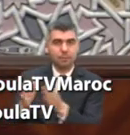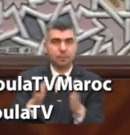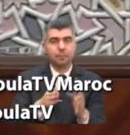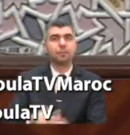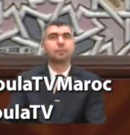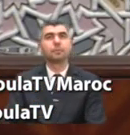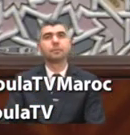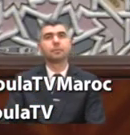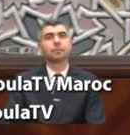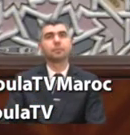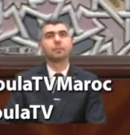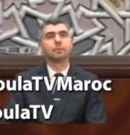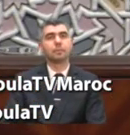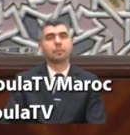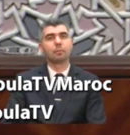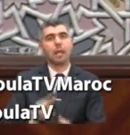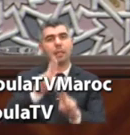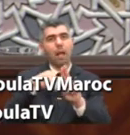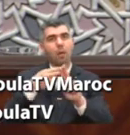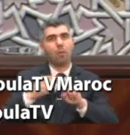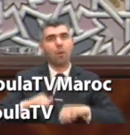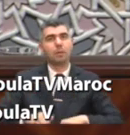آخر؟ كلمة للسيد الوزير للرد،